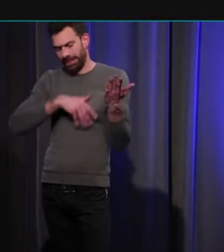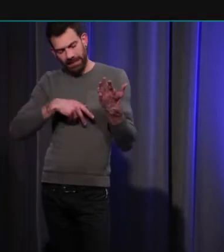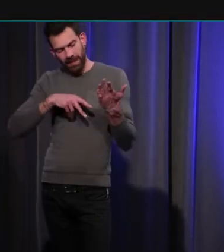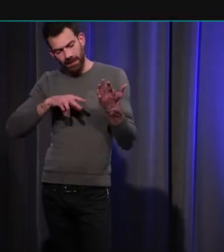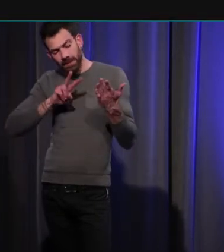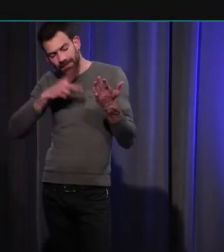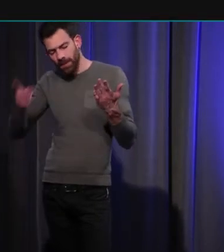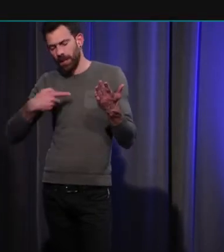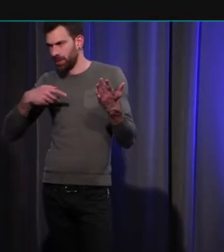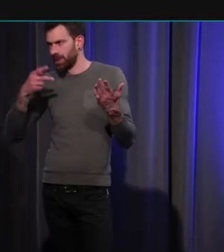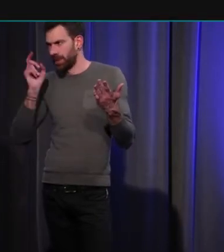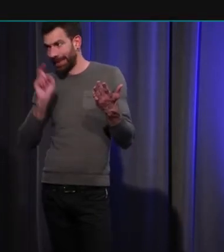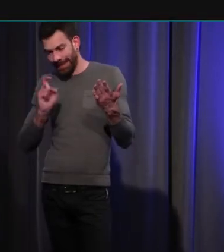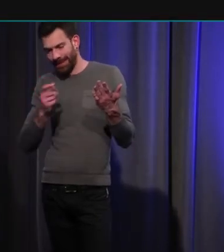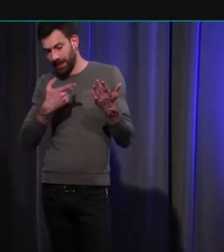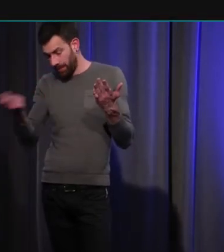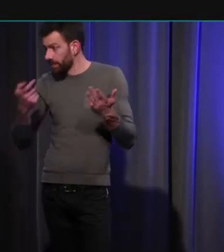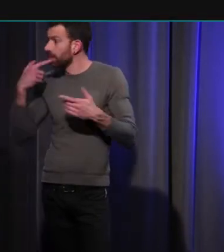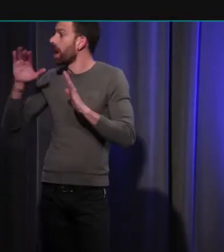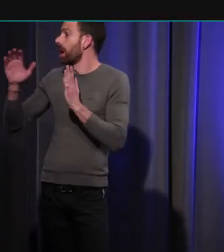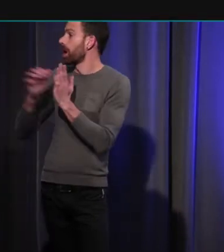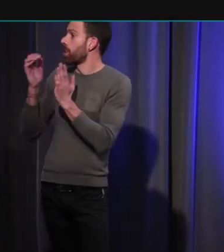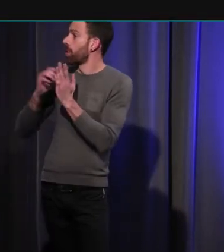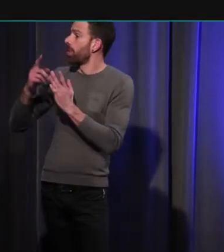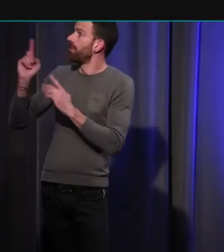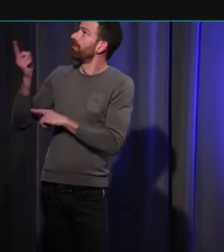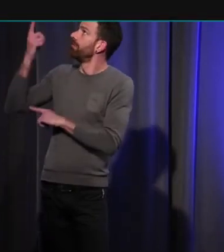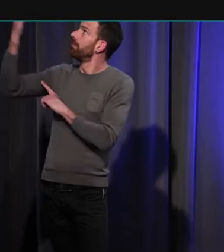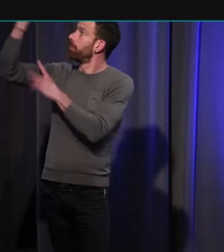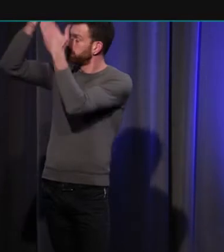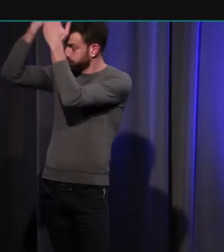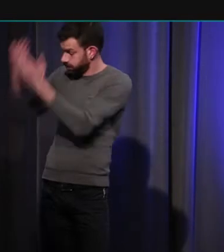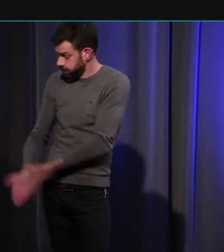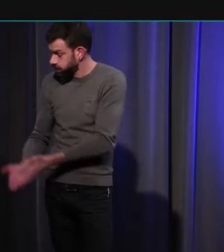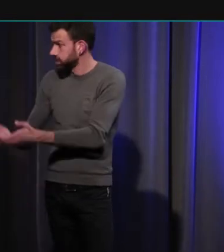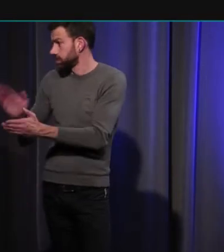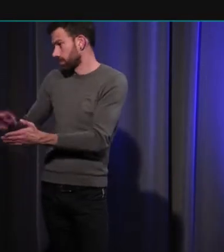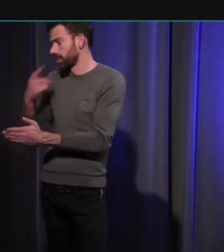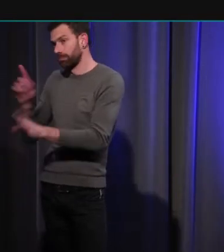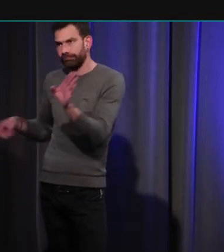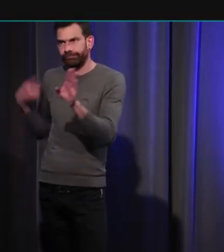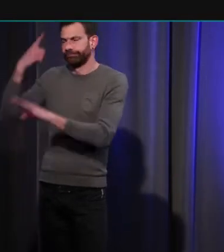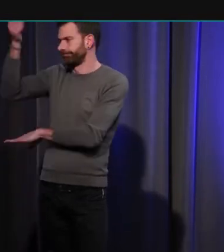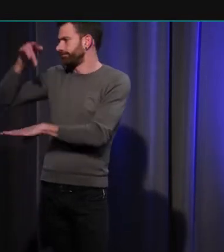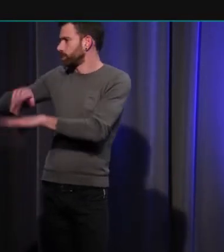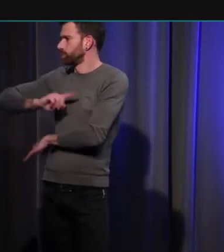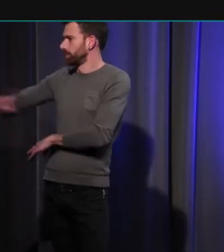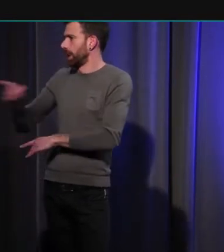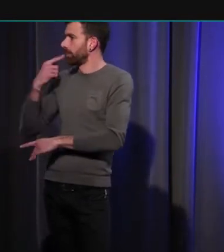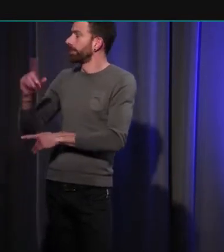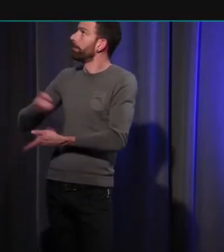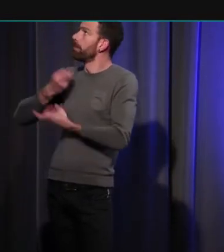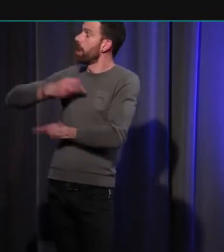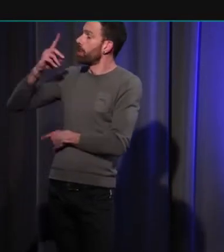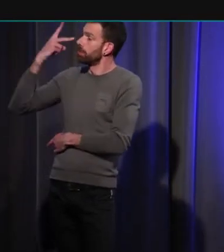le coran vient du ciel il est tombé du ciel ils étaient éternels parce que c'est la parole éternelle de dieu